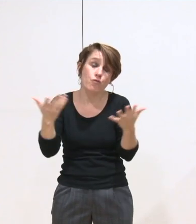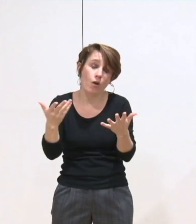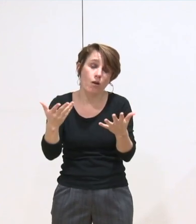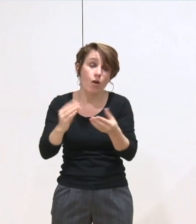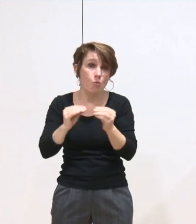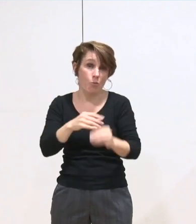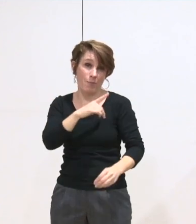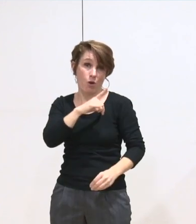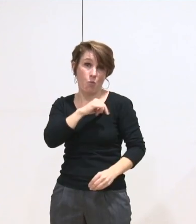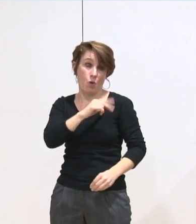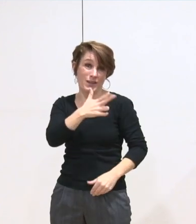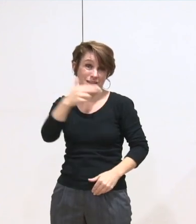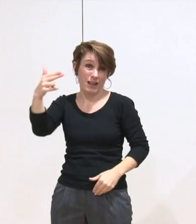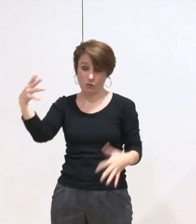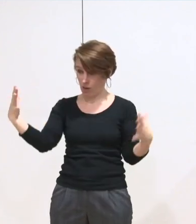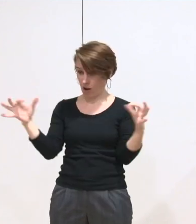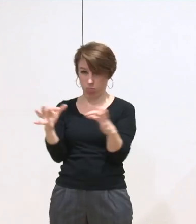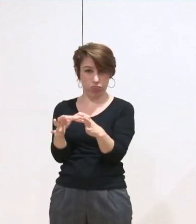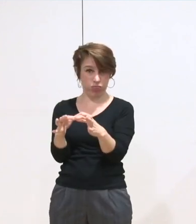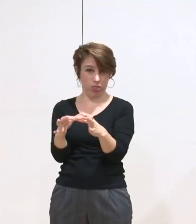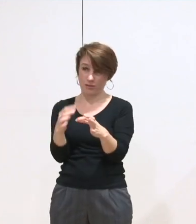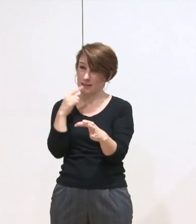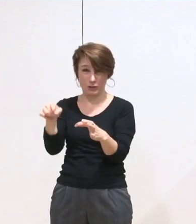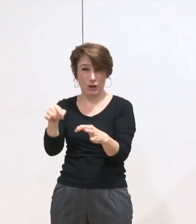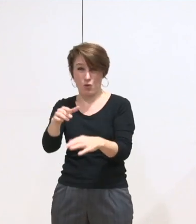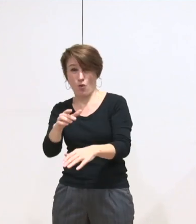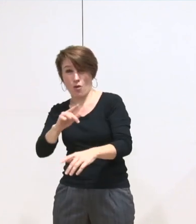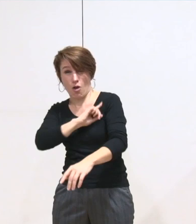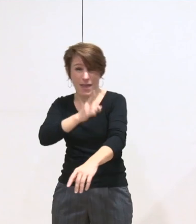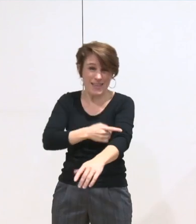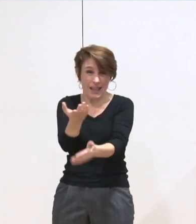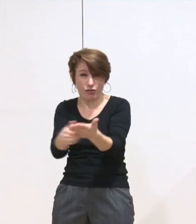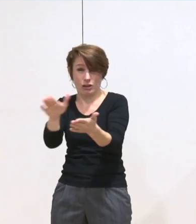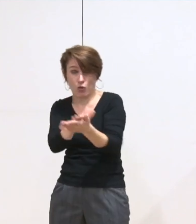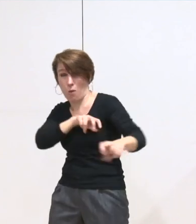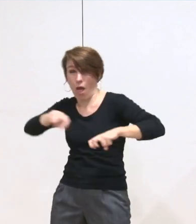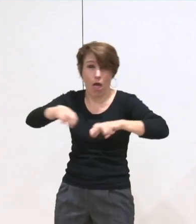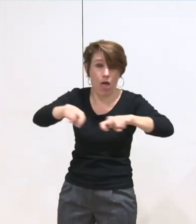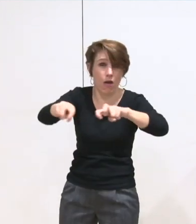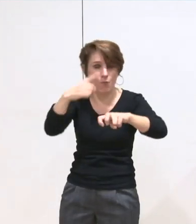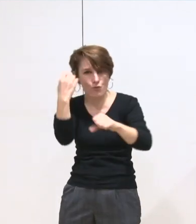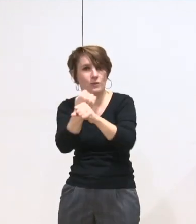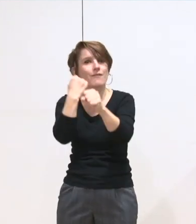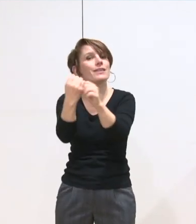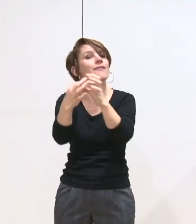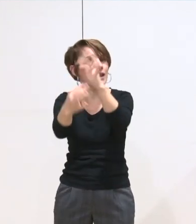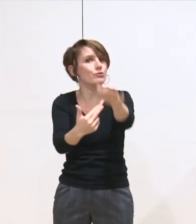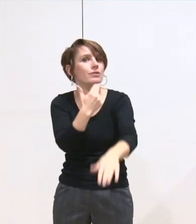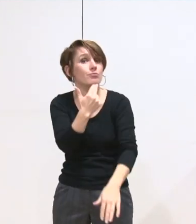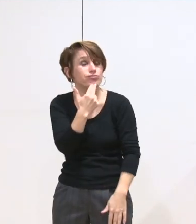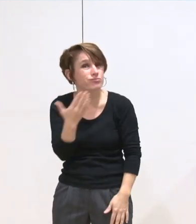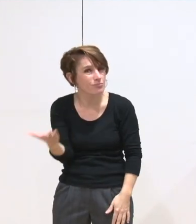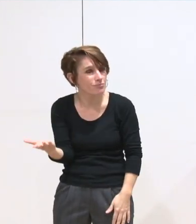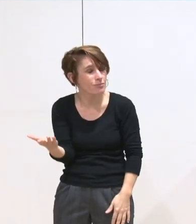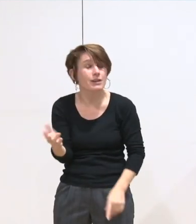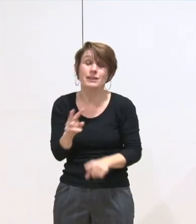police nationale doit redoubler d'énergie pour bien faire son travail. Cette situation impacte les